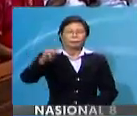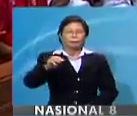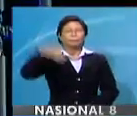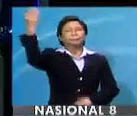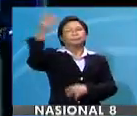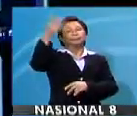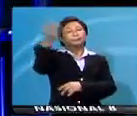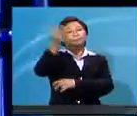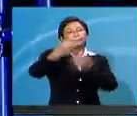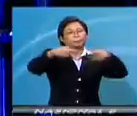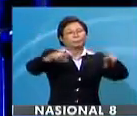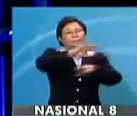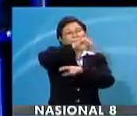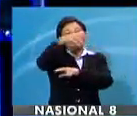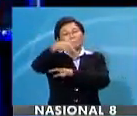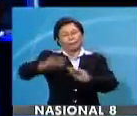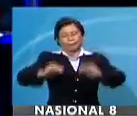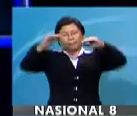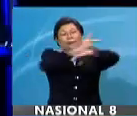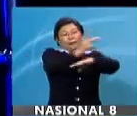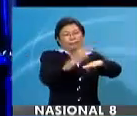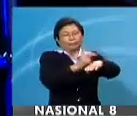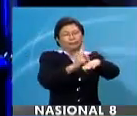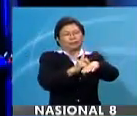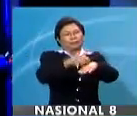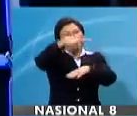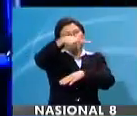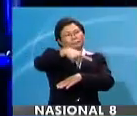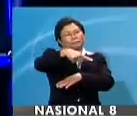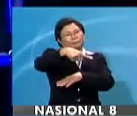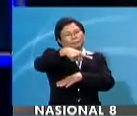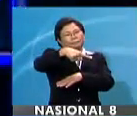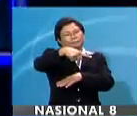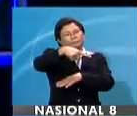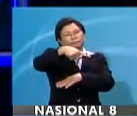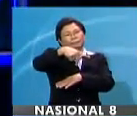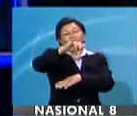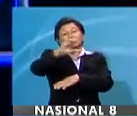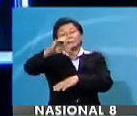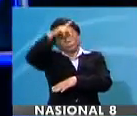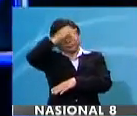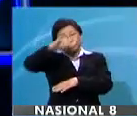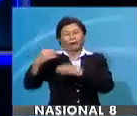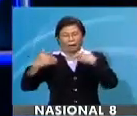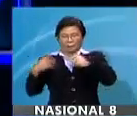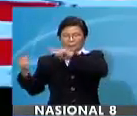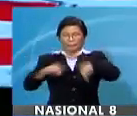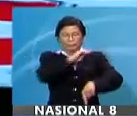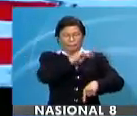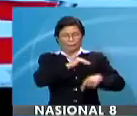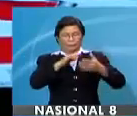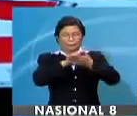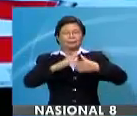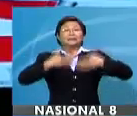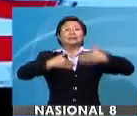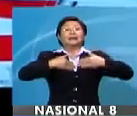yang lancaran jpp peringkat kebangsaan di pusat konvensyen antarabangsa Putrajaya turut hadir menteri kesejahteraan Bandar